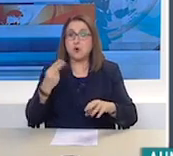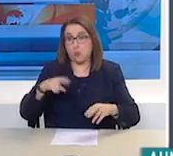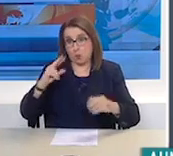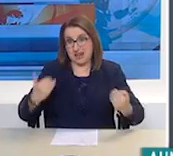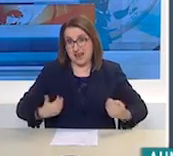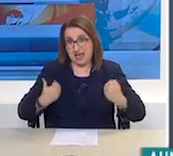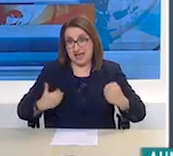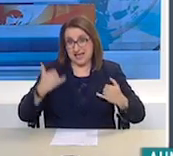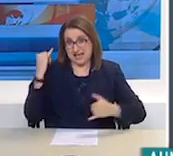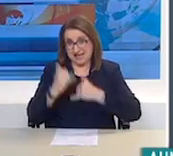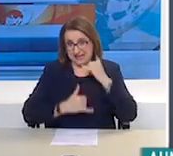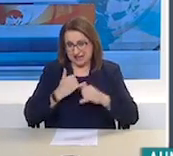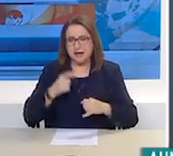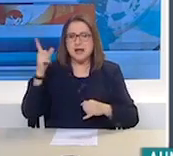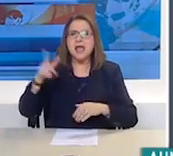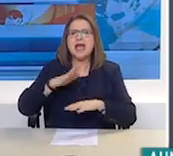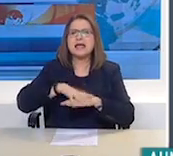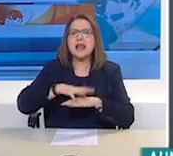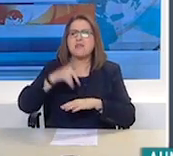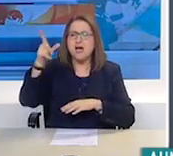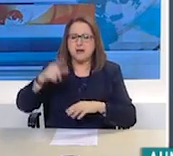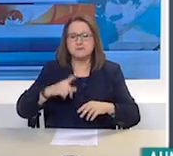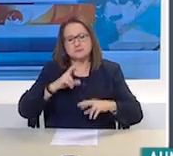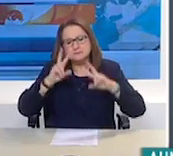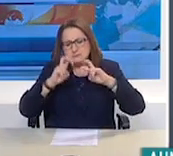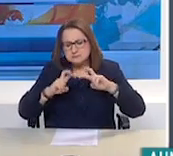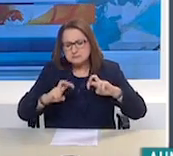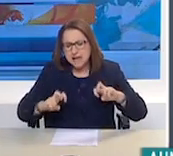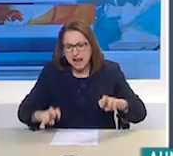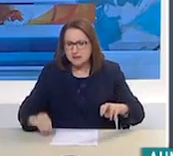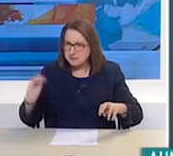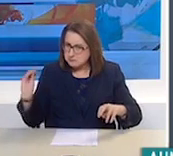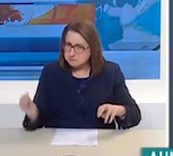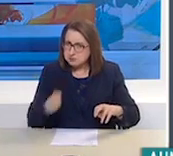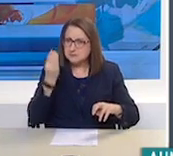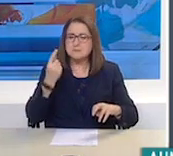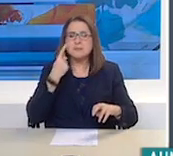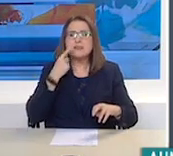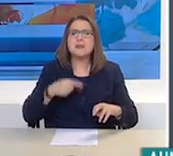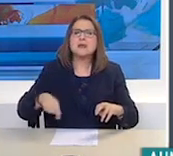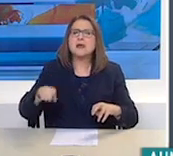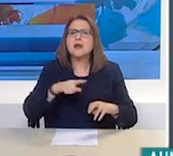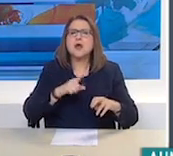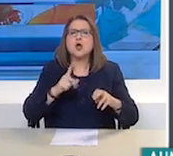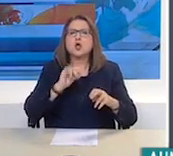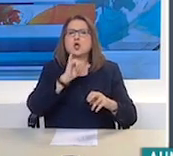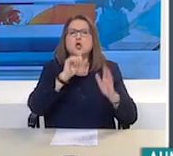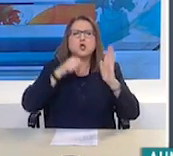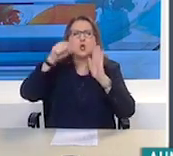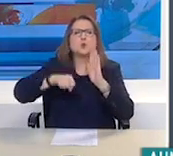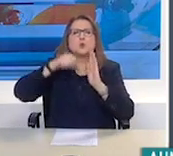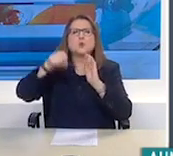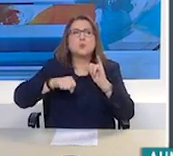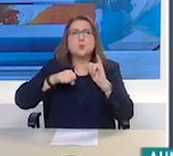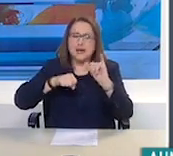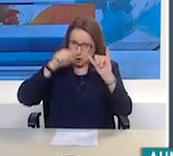μελέτη από το Πανεπιστήμιο της Οτάβα στο Οντάριο του Καναδά, που διερεύνησε το ρόλο του γνωστού σε όλους μας YouTube στην ενημέρωση